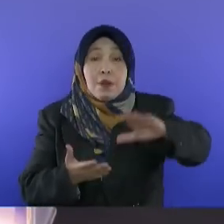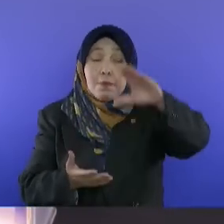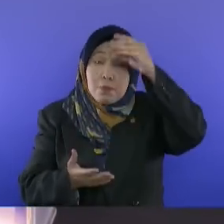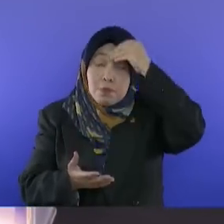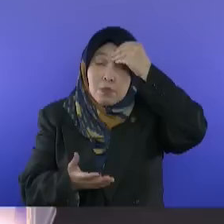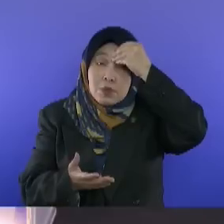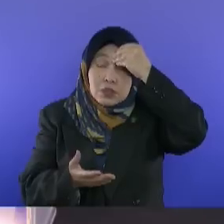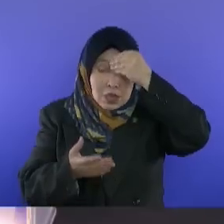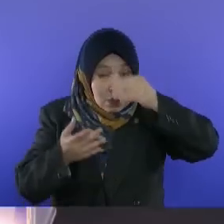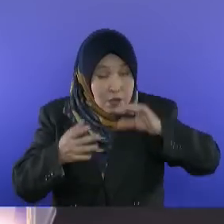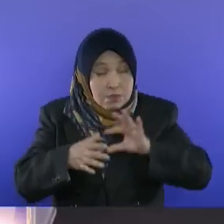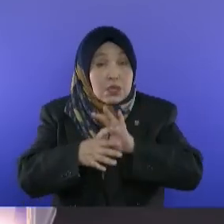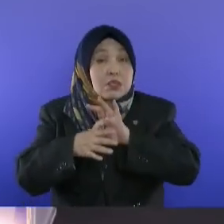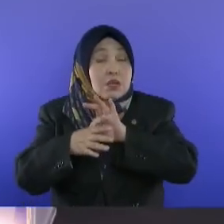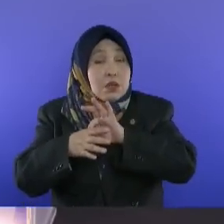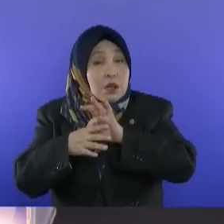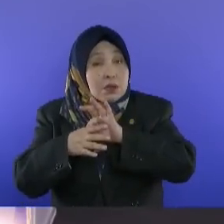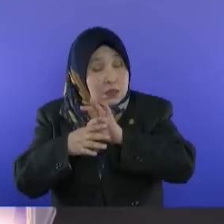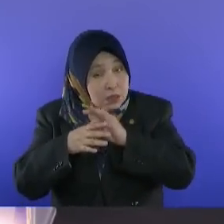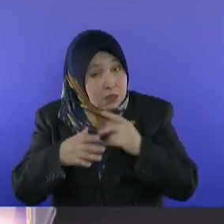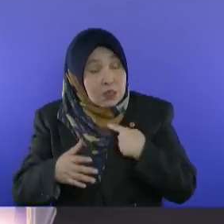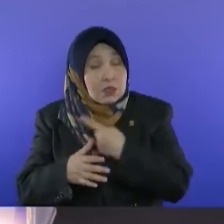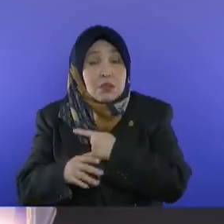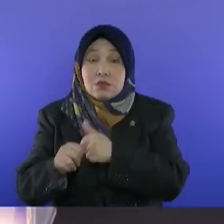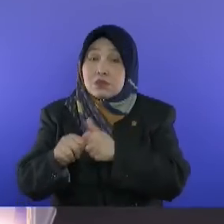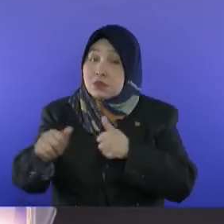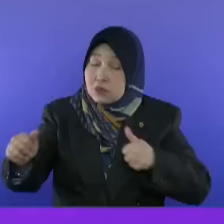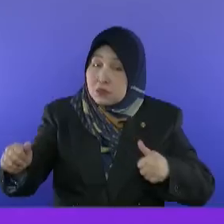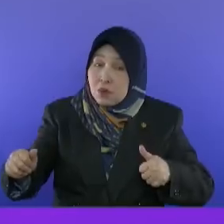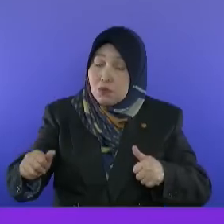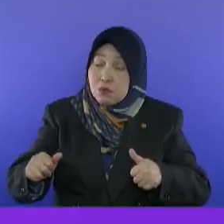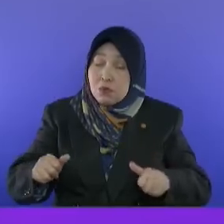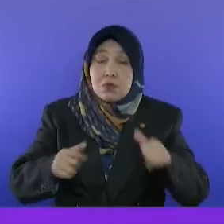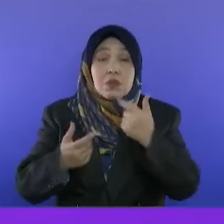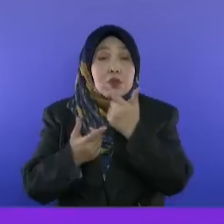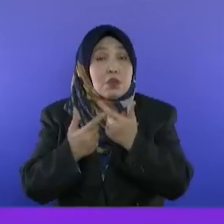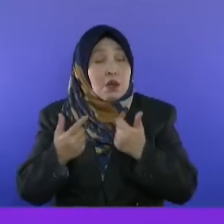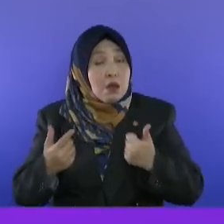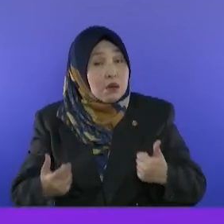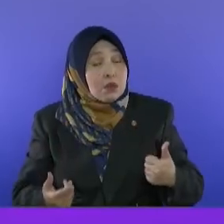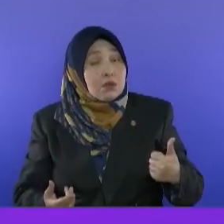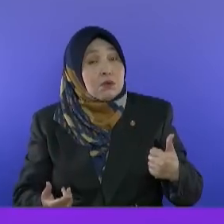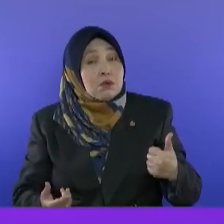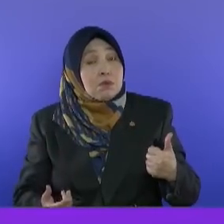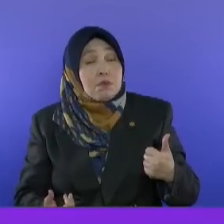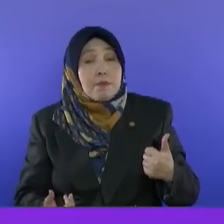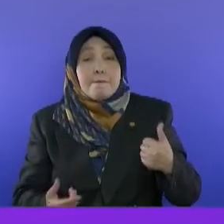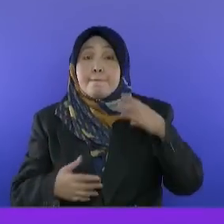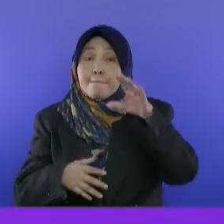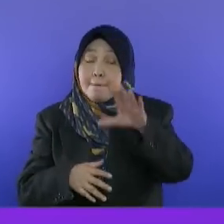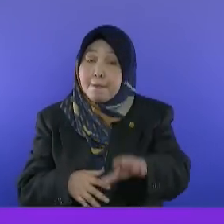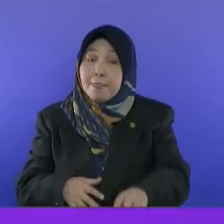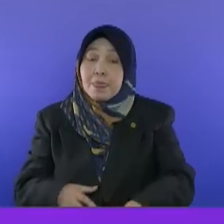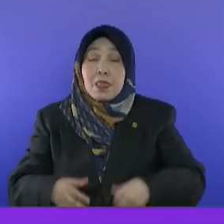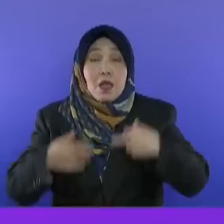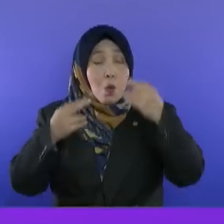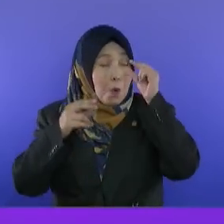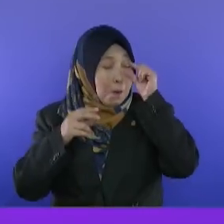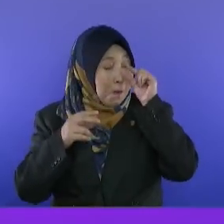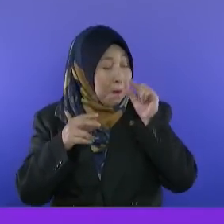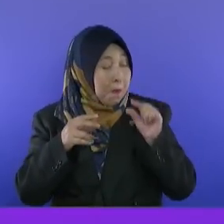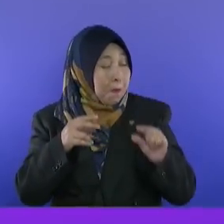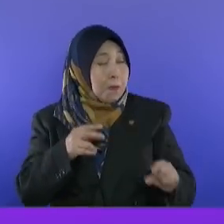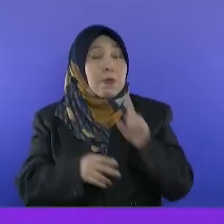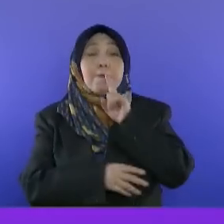ataupun dalam konteks itu tadi pelajaran agar kita pun terjauh terjauh daripada mengambil ringan kepada